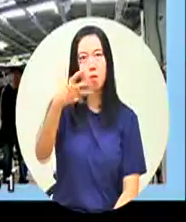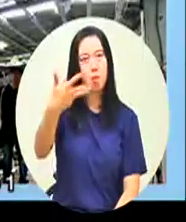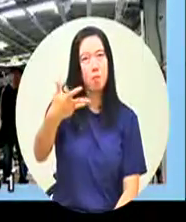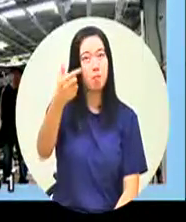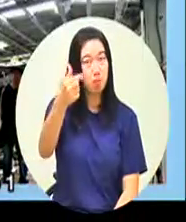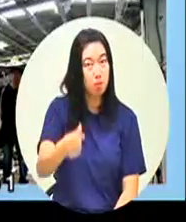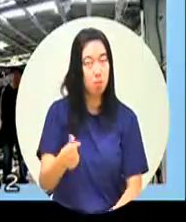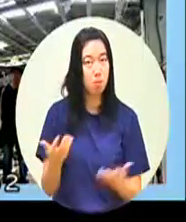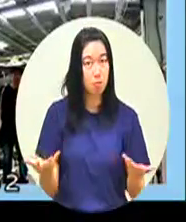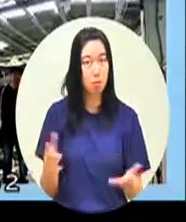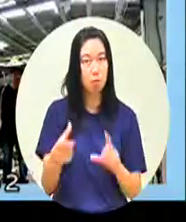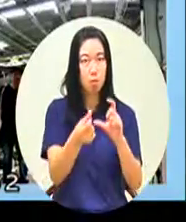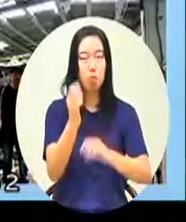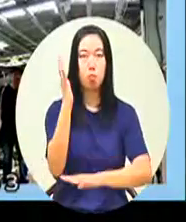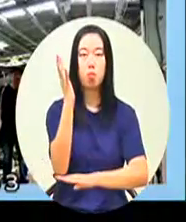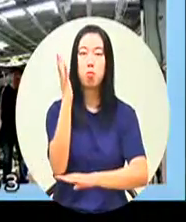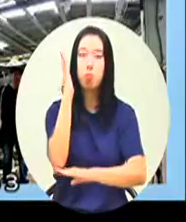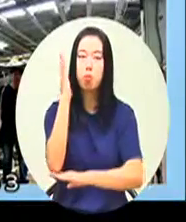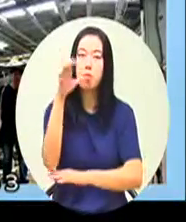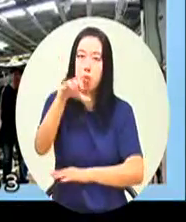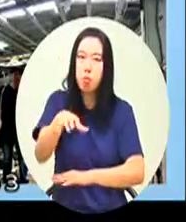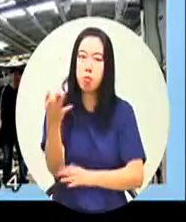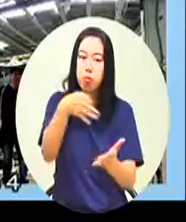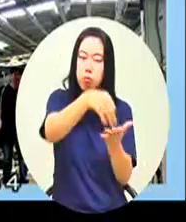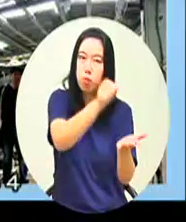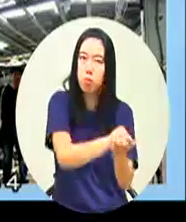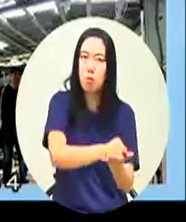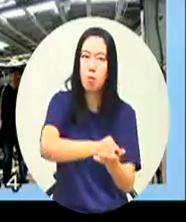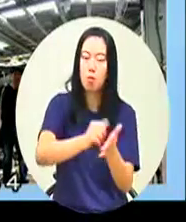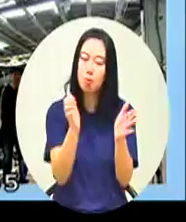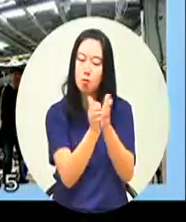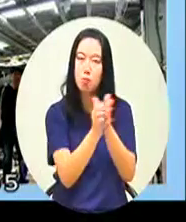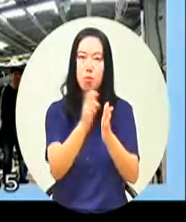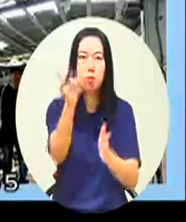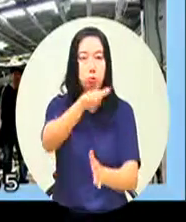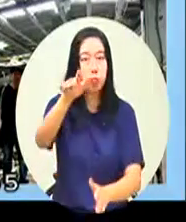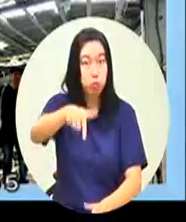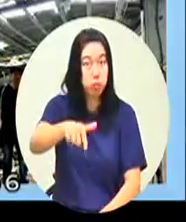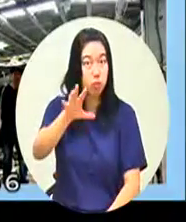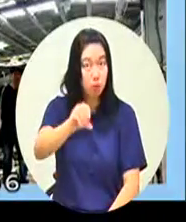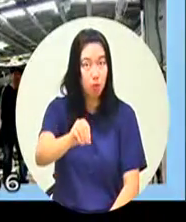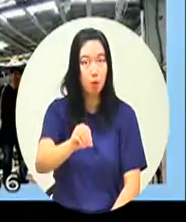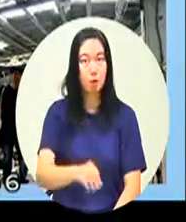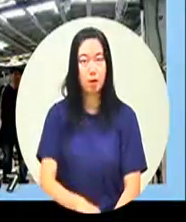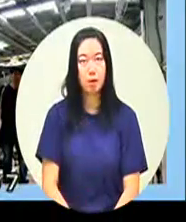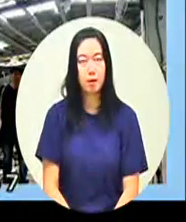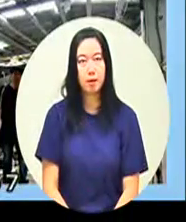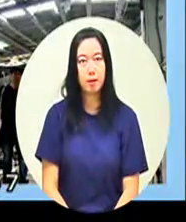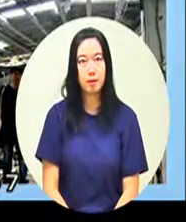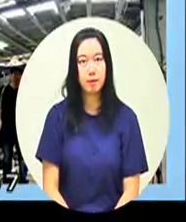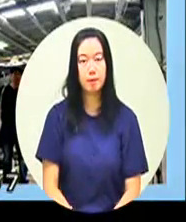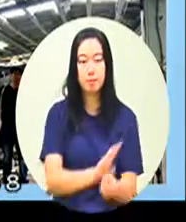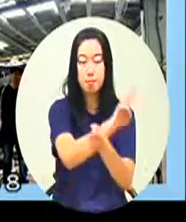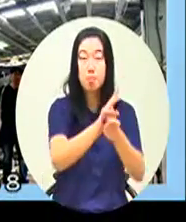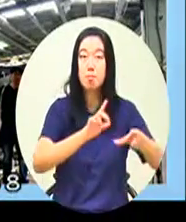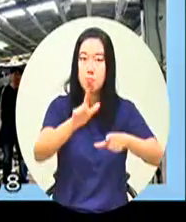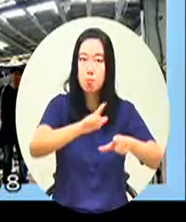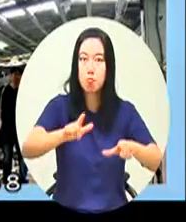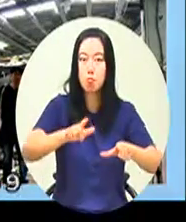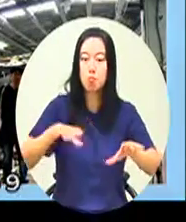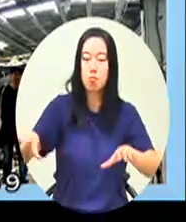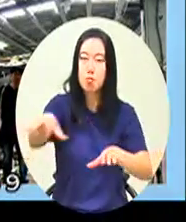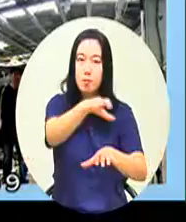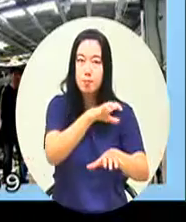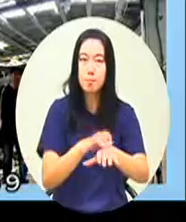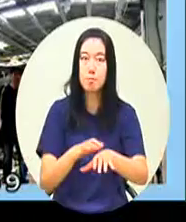在区公所那边登记才登记将近6000万元，因为整个林园就是在养殖